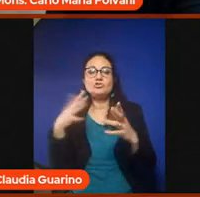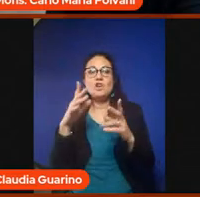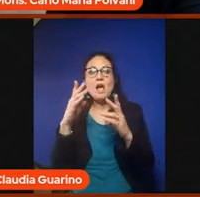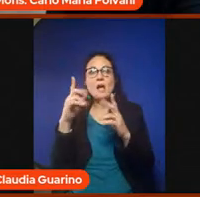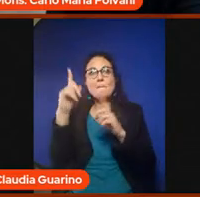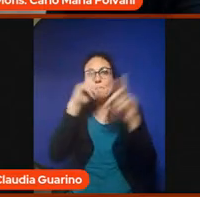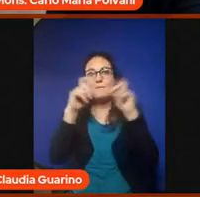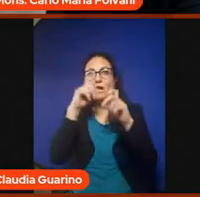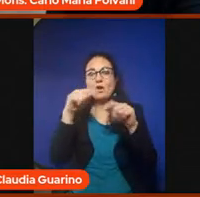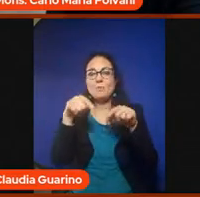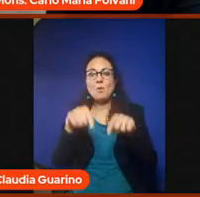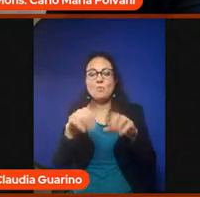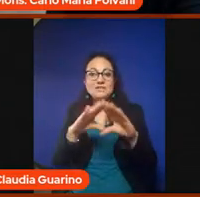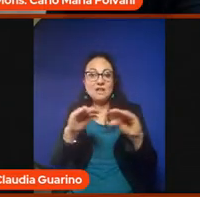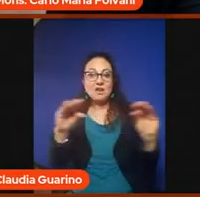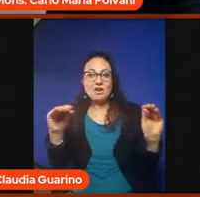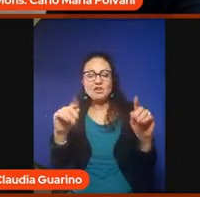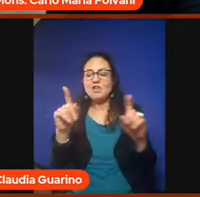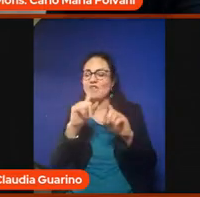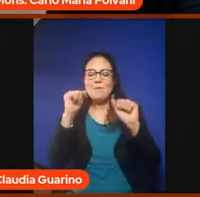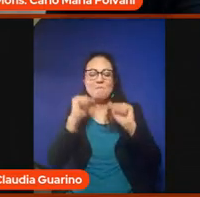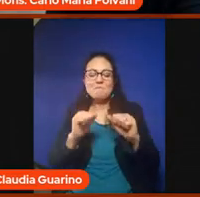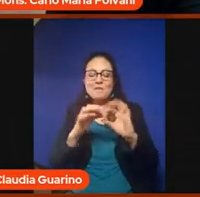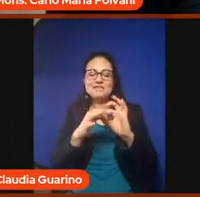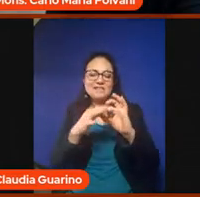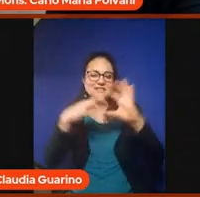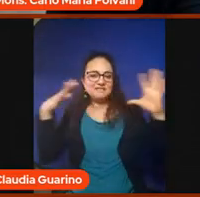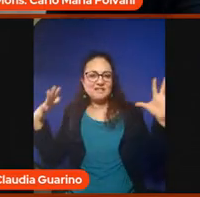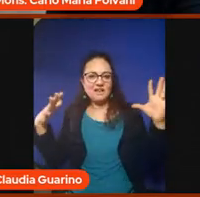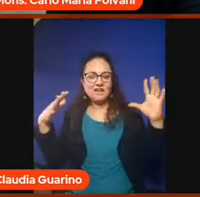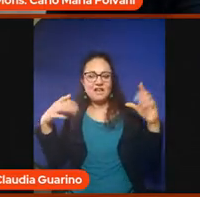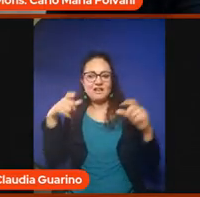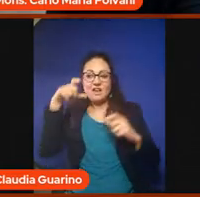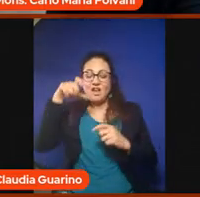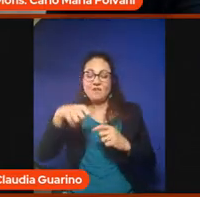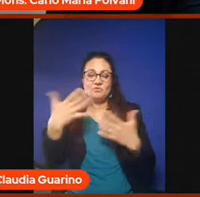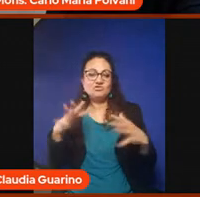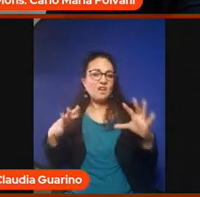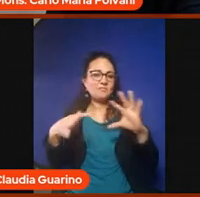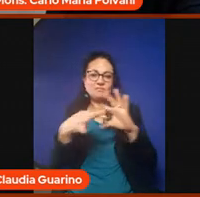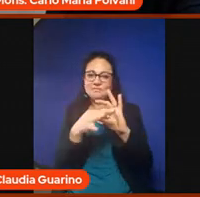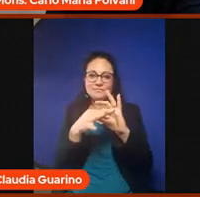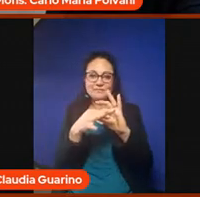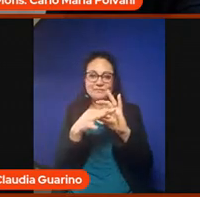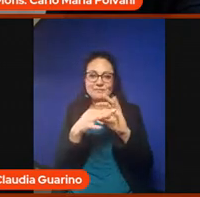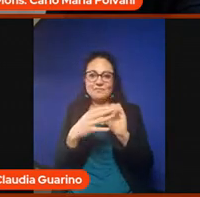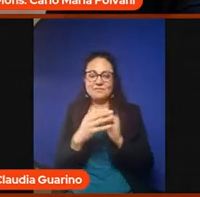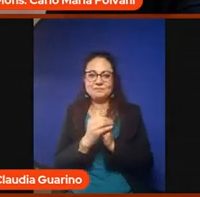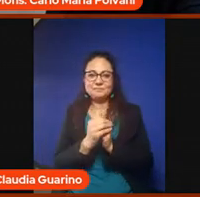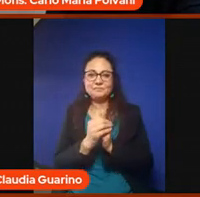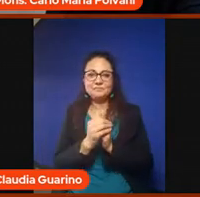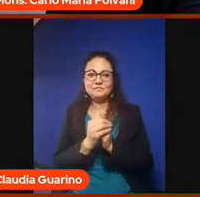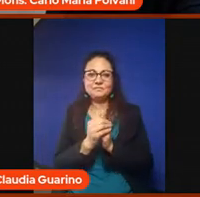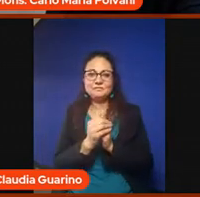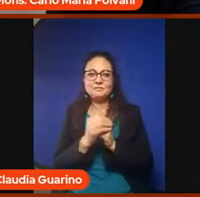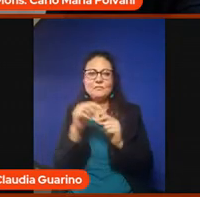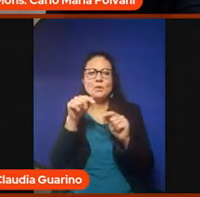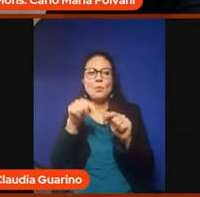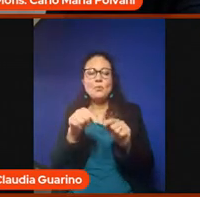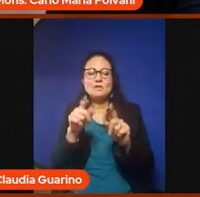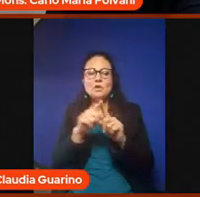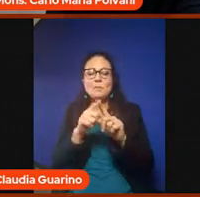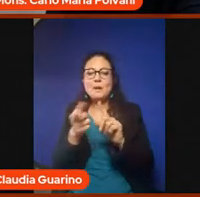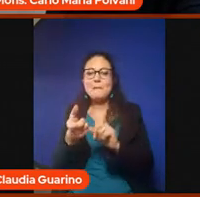sono inestricabili, non possono essere disgiunte. Ed è un passaggio